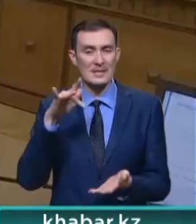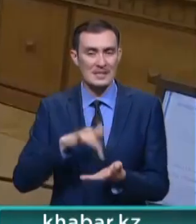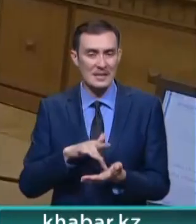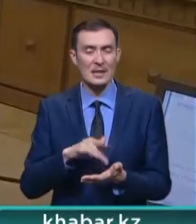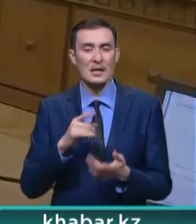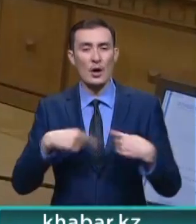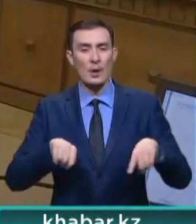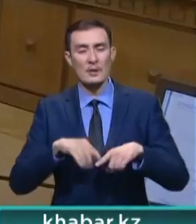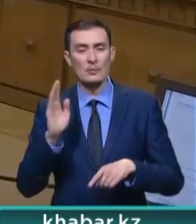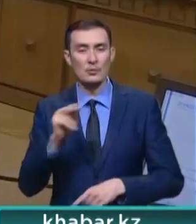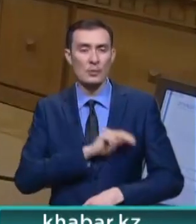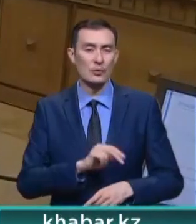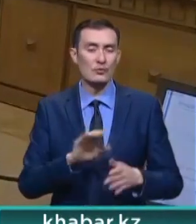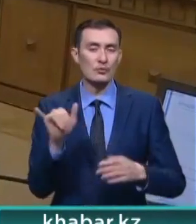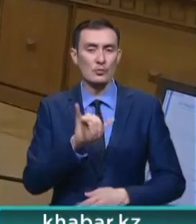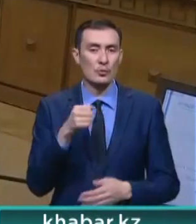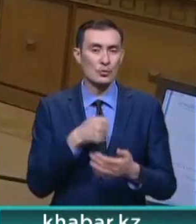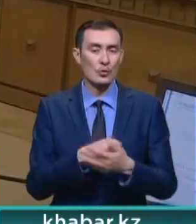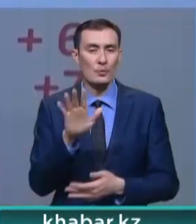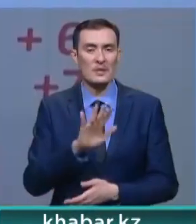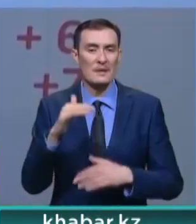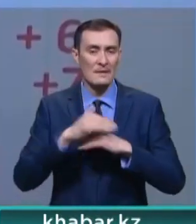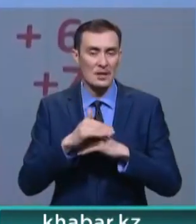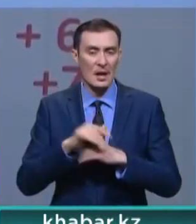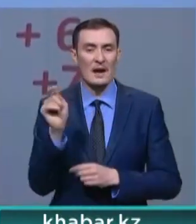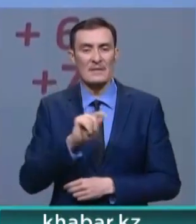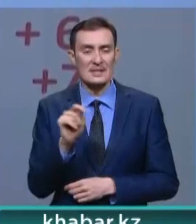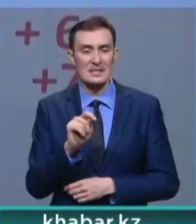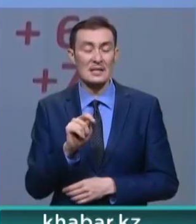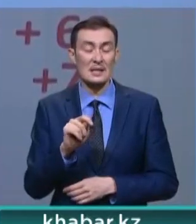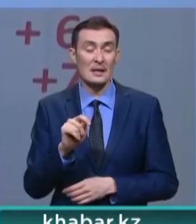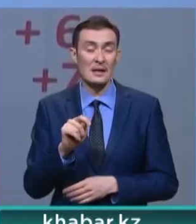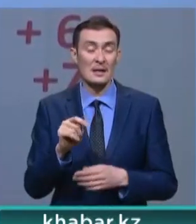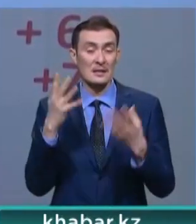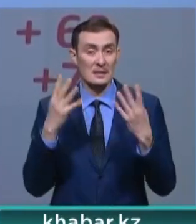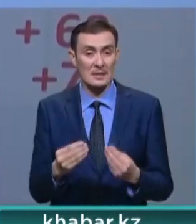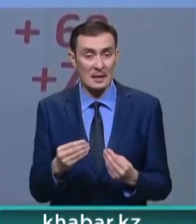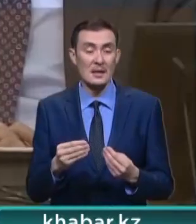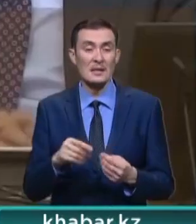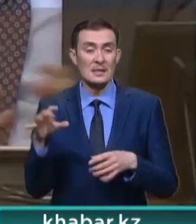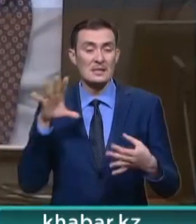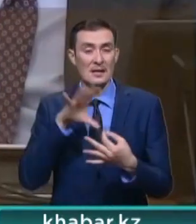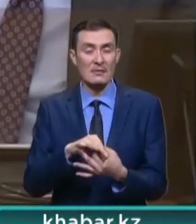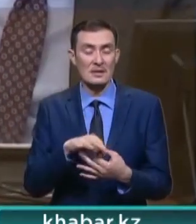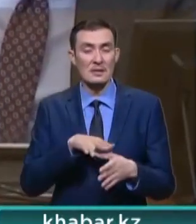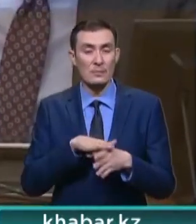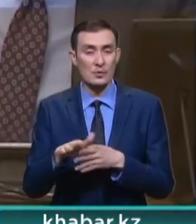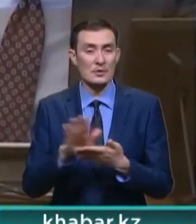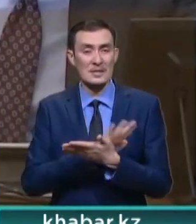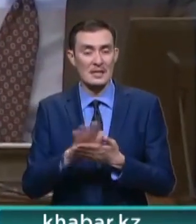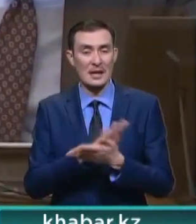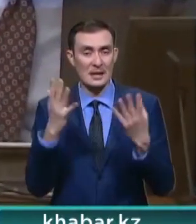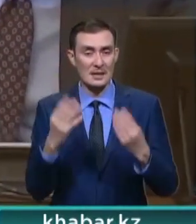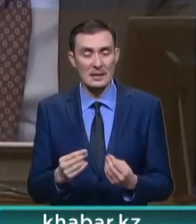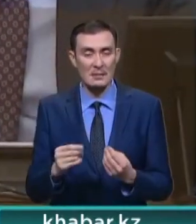торговые объекты будут работать в субботу до 5 вечера а воскресные вас к воскресению закрываться на санитарный день